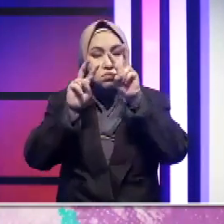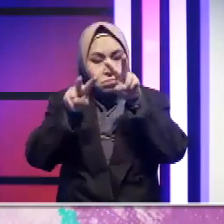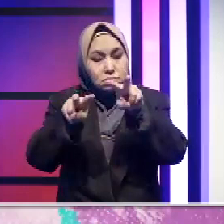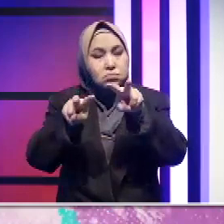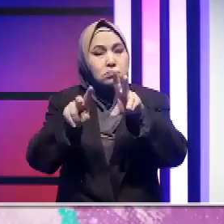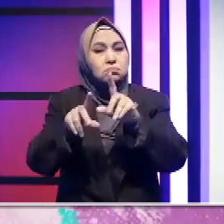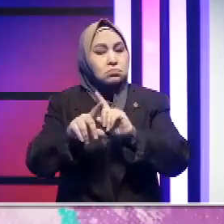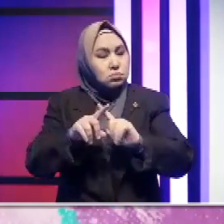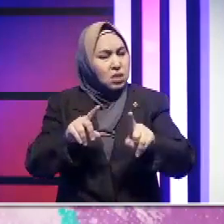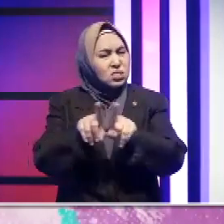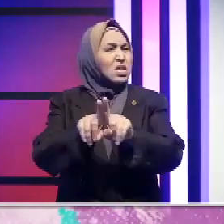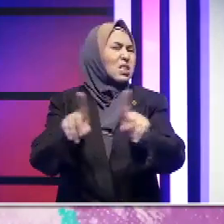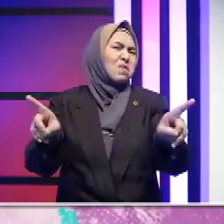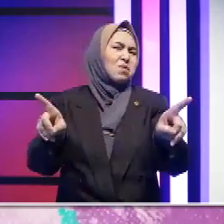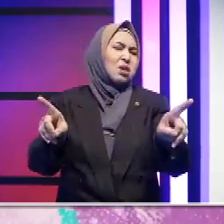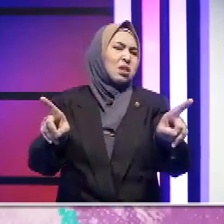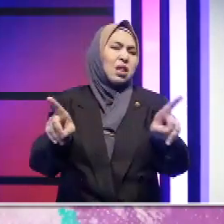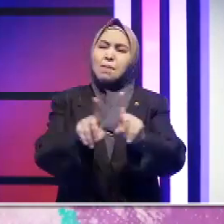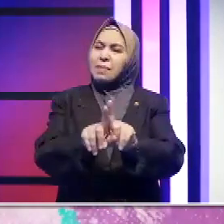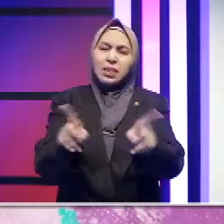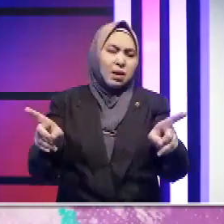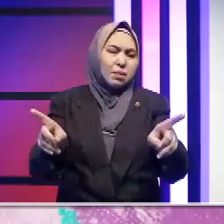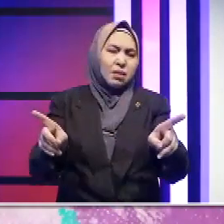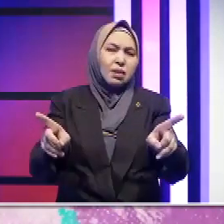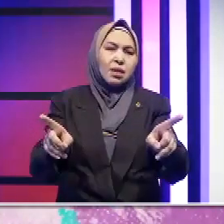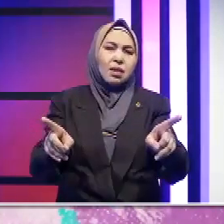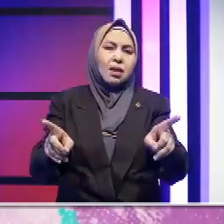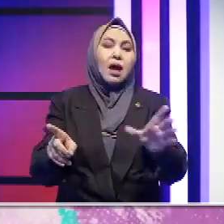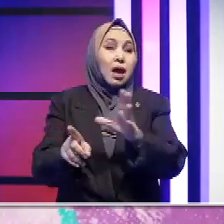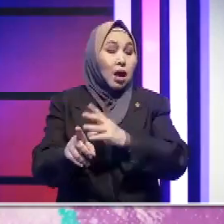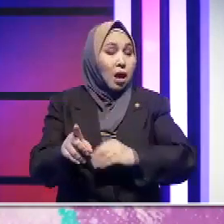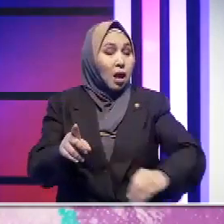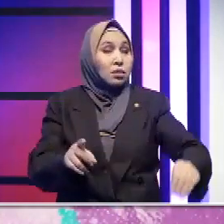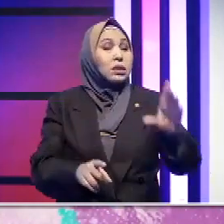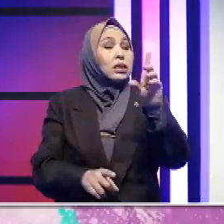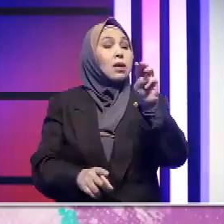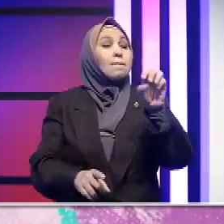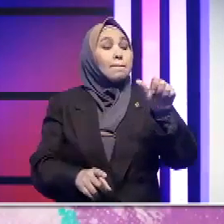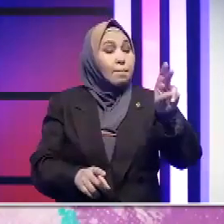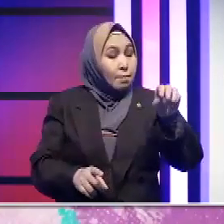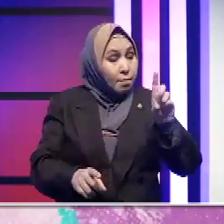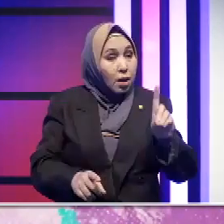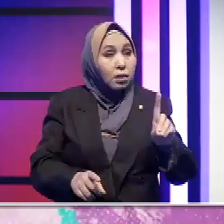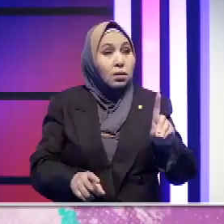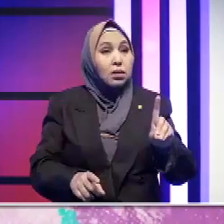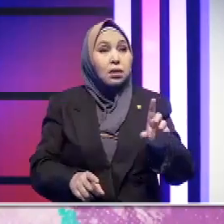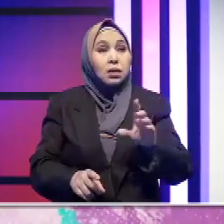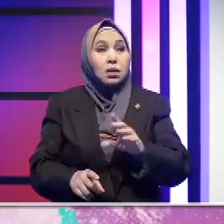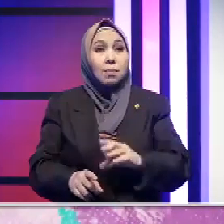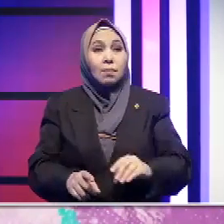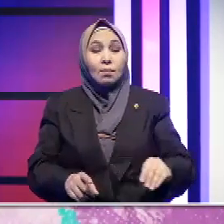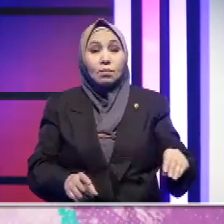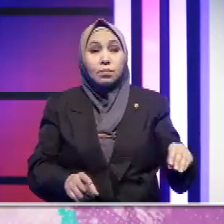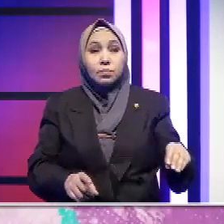Halo Baji the difference Nia ends image Oh yes disini ya